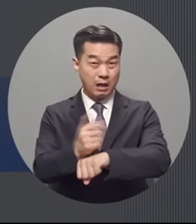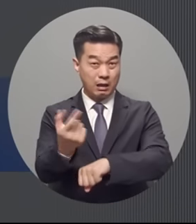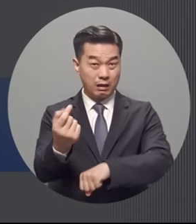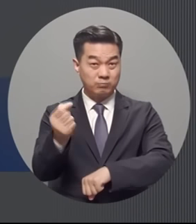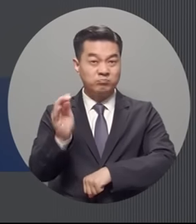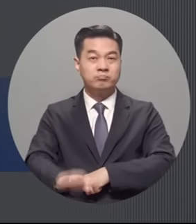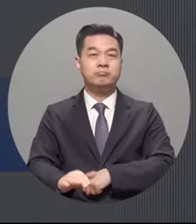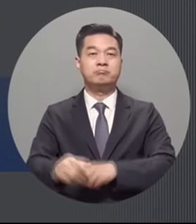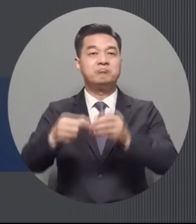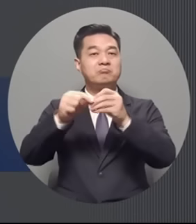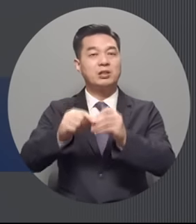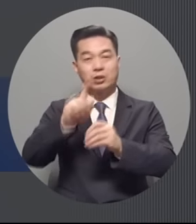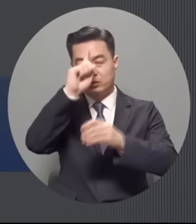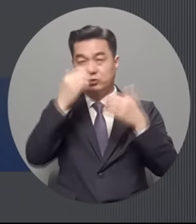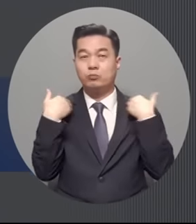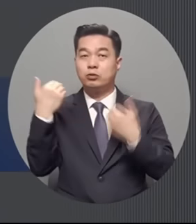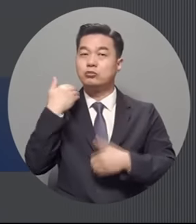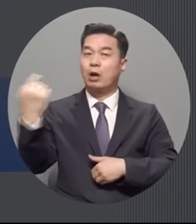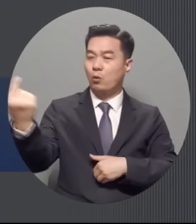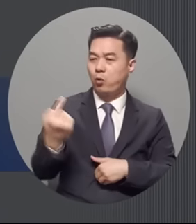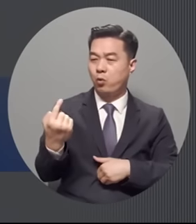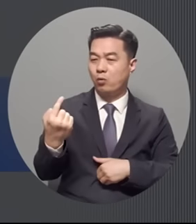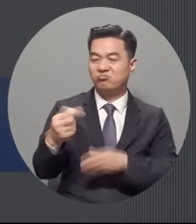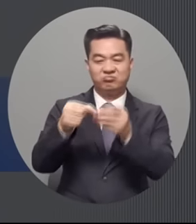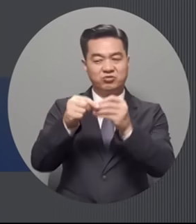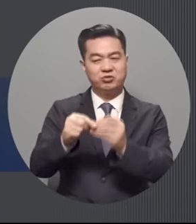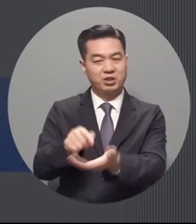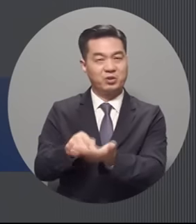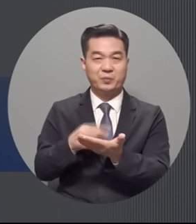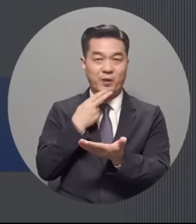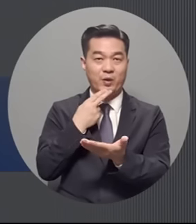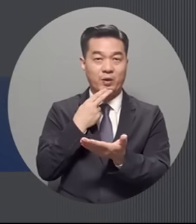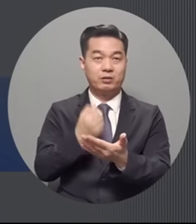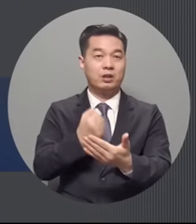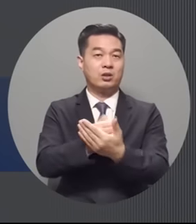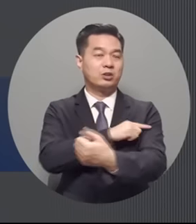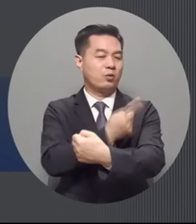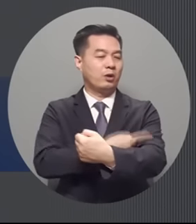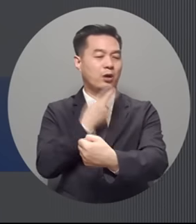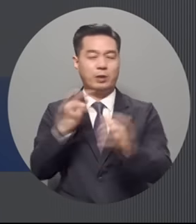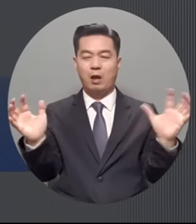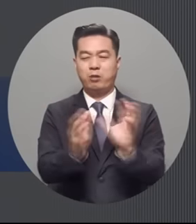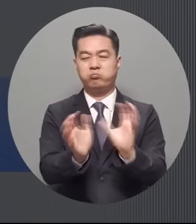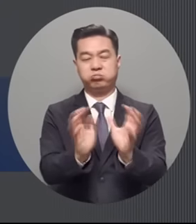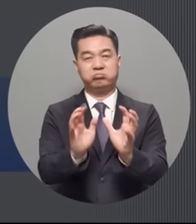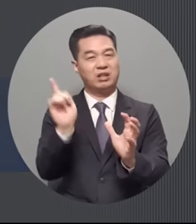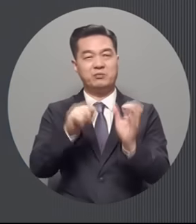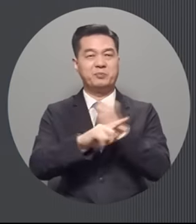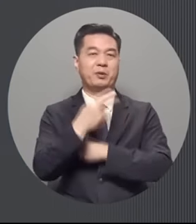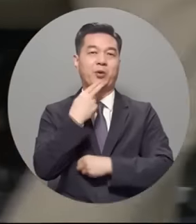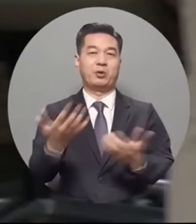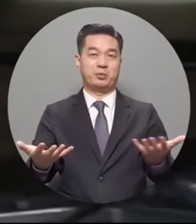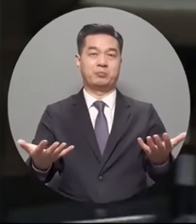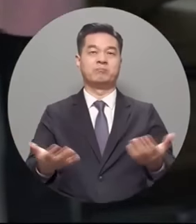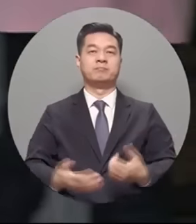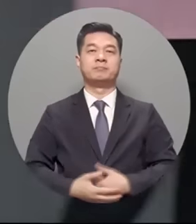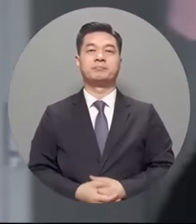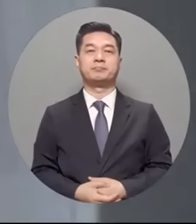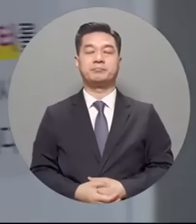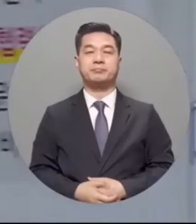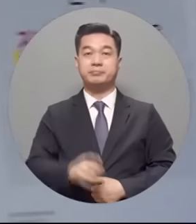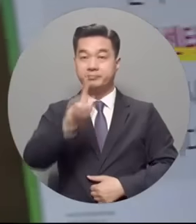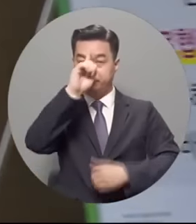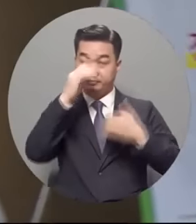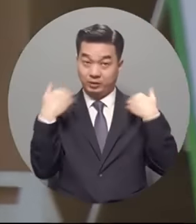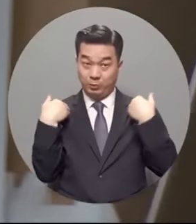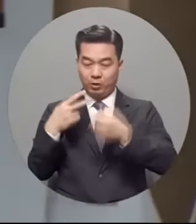누가 나온다 이런 식으로 연락받은 바는 없습니다. 결정권이 없는 사람들이 모여서 얘기하는 건 의미가 없다는 거죠. 정부는 교수들의